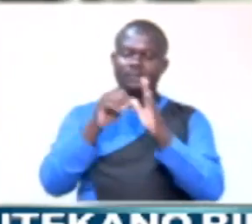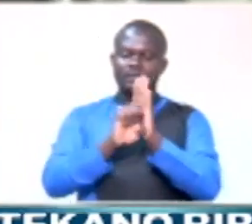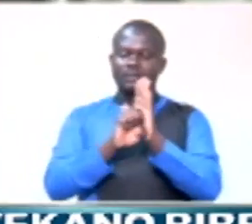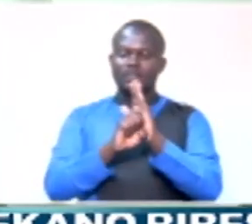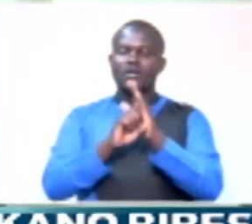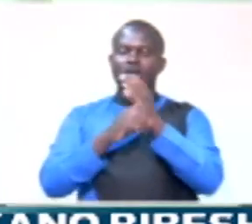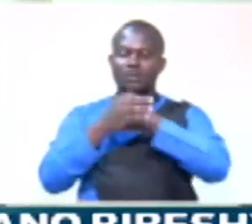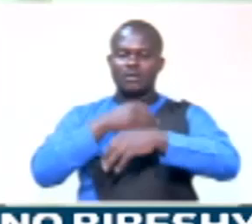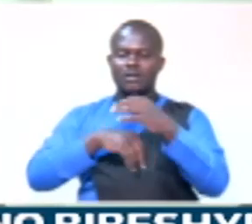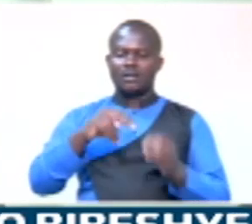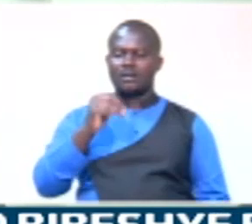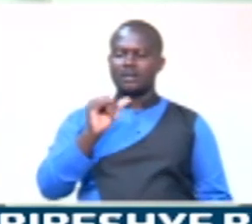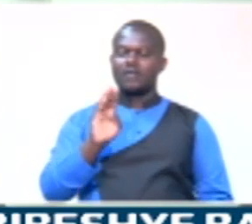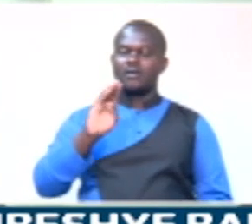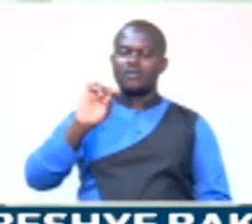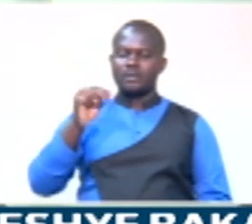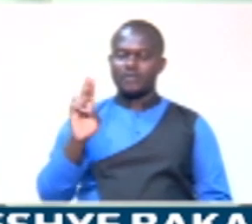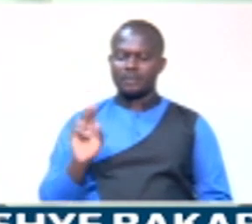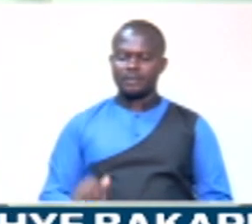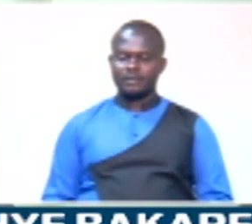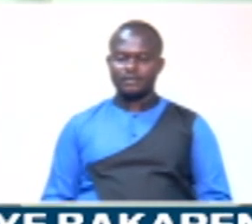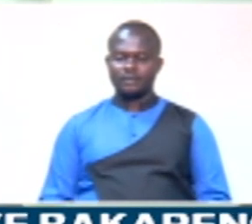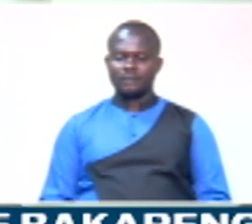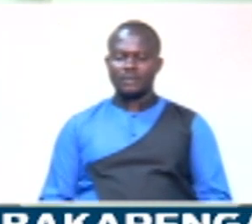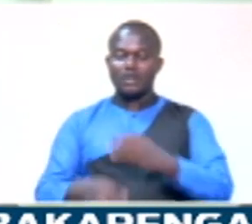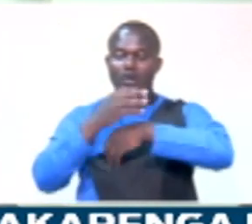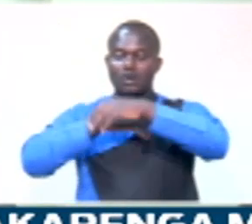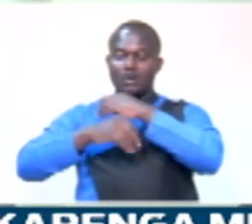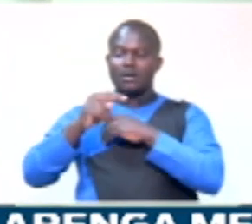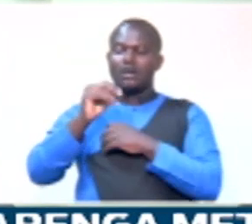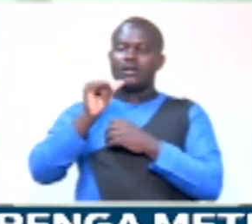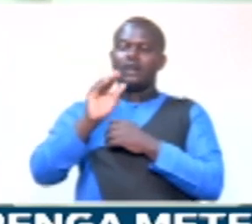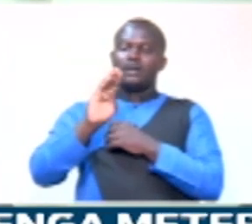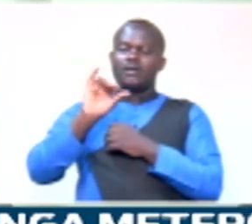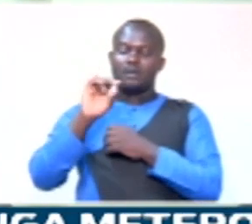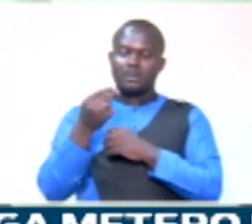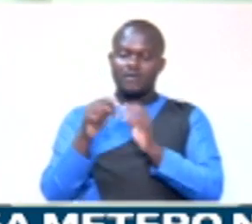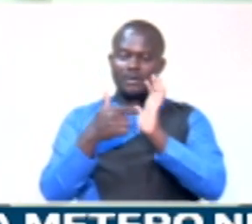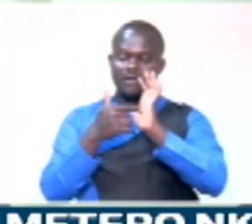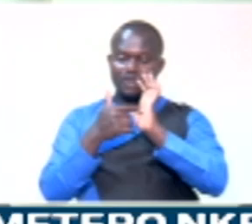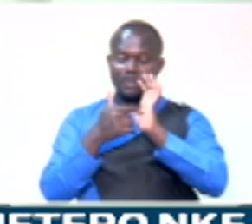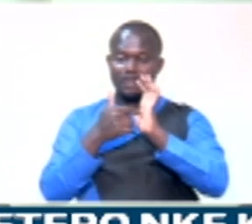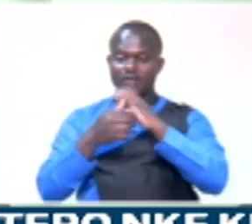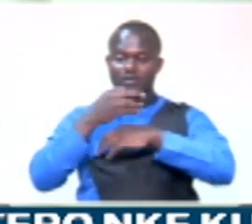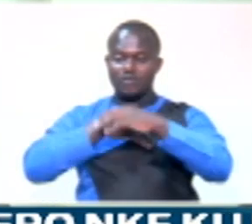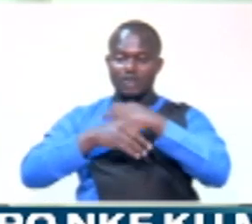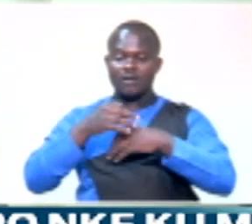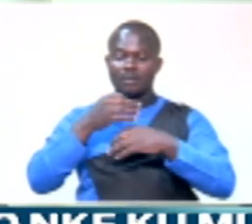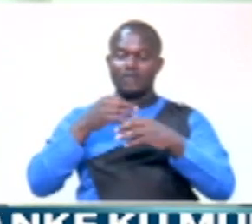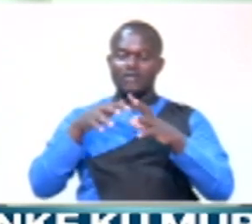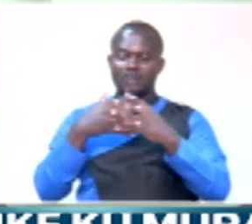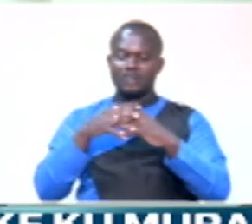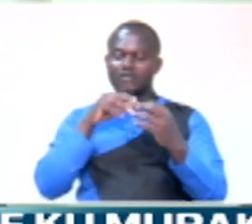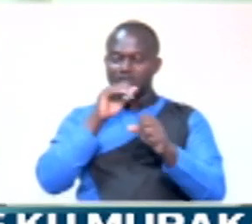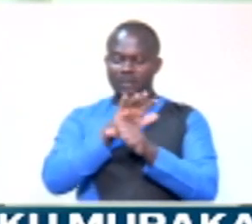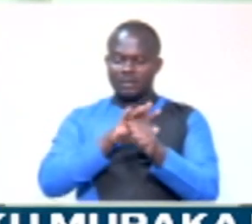rwa Nyabihu. Uruganda rwa Nyabihu mu bibazo byagaragaye harimo ikibazo cy'imashini zituzuye, bishatse